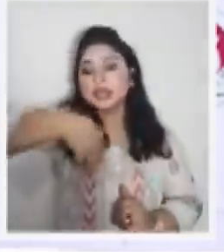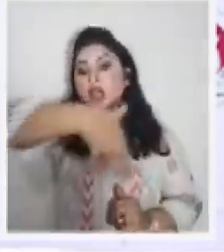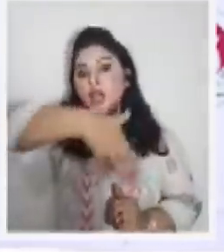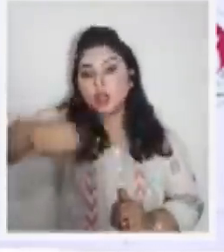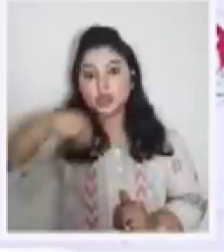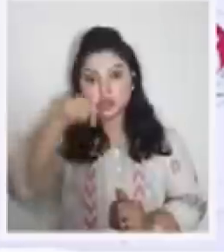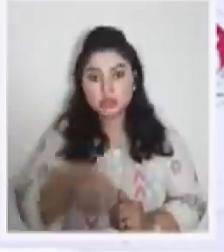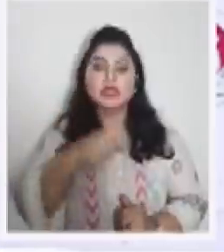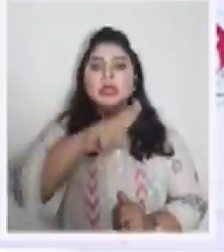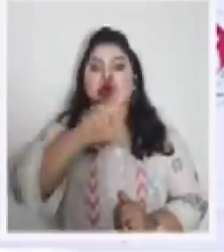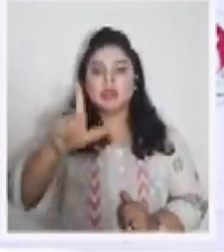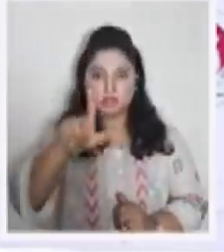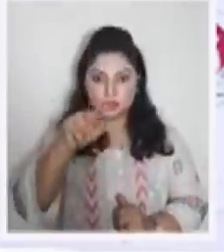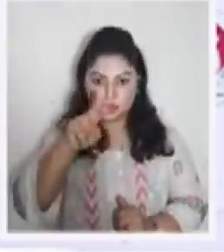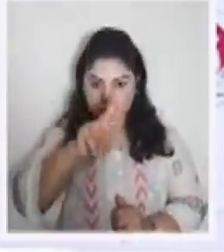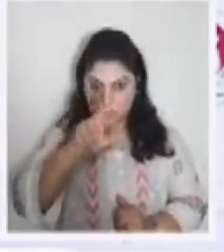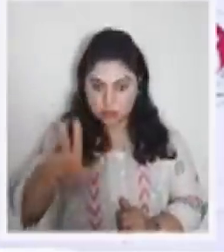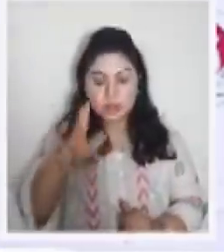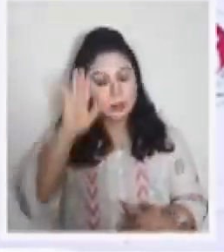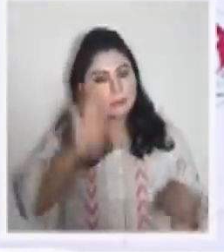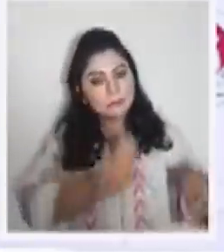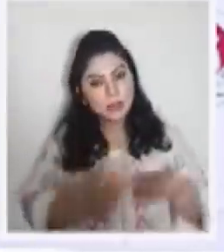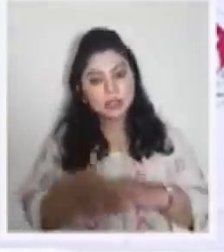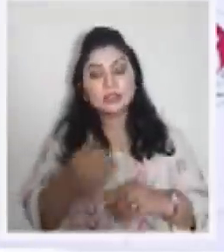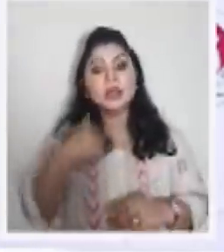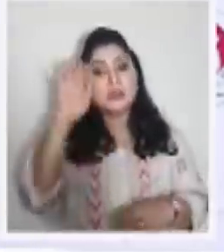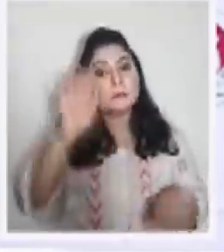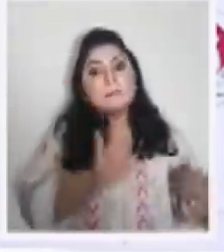পর্যন্ত 1,997 জন। শনাক্ত বিবেচনায় মৃত্যুর হার